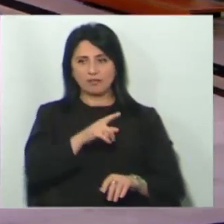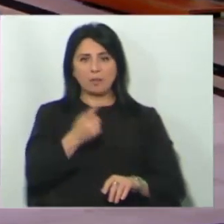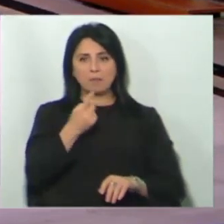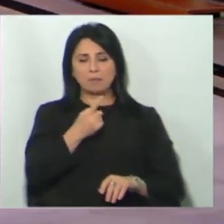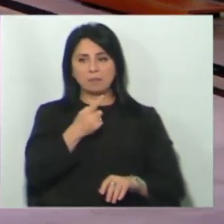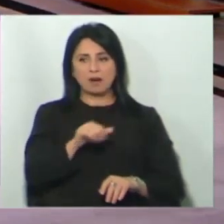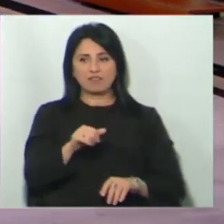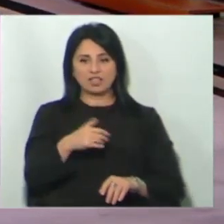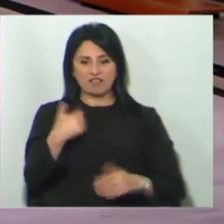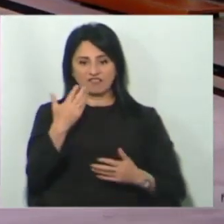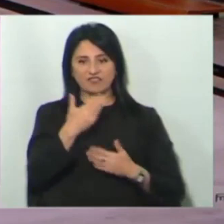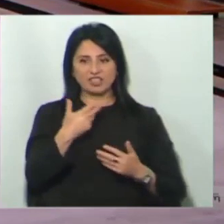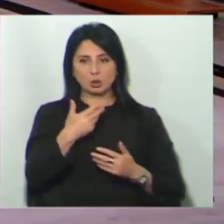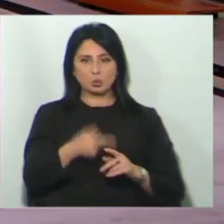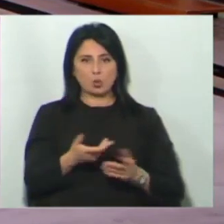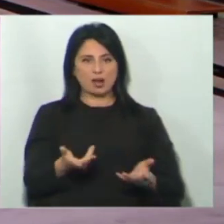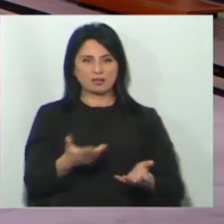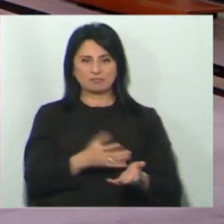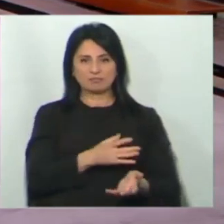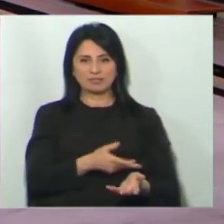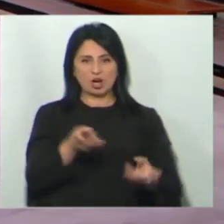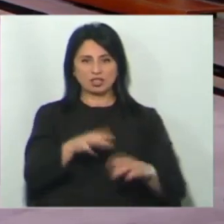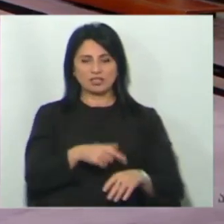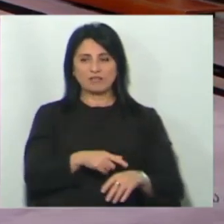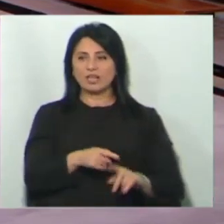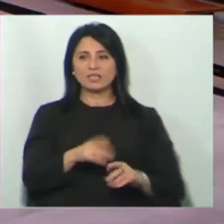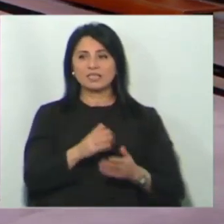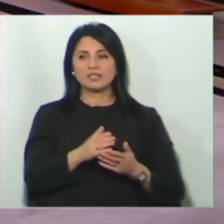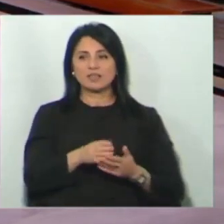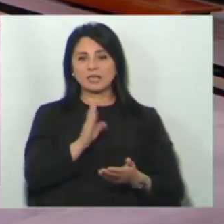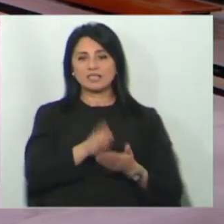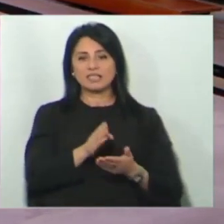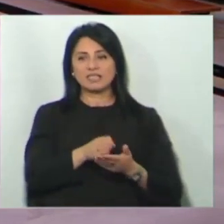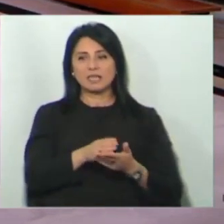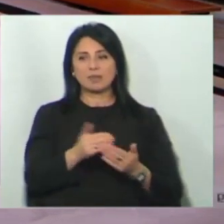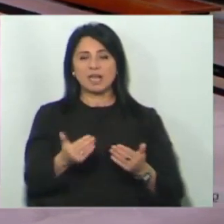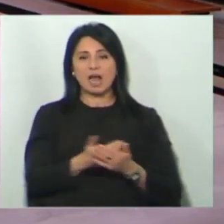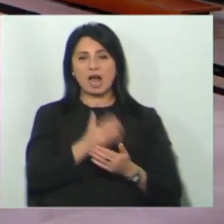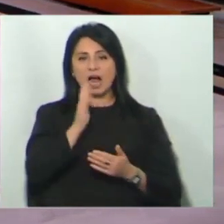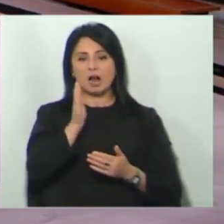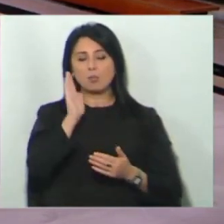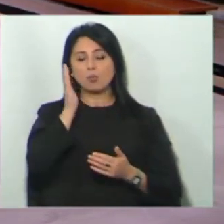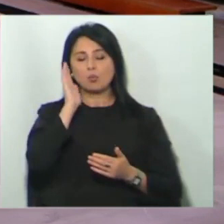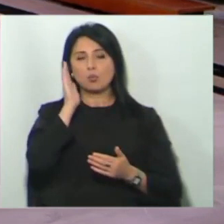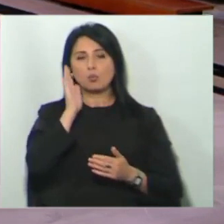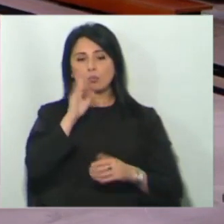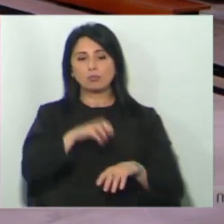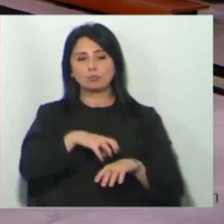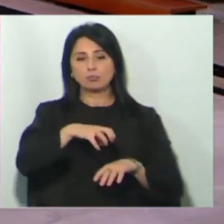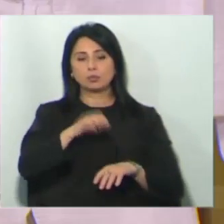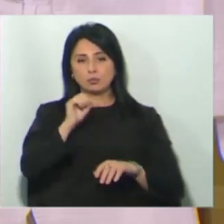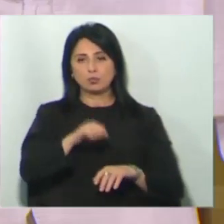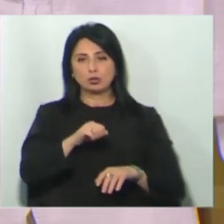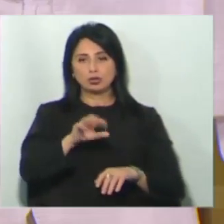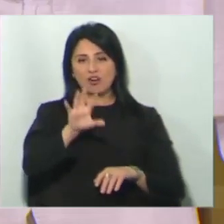դամծո վիզուալոր դեպեկտ ատ աղիքու ամենիցիտ, ես արես սամիսնեք անիս ախալց արմունակնեպիս կանույթարեպիսը, պոտոմ